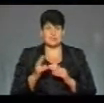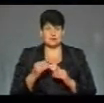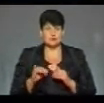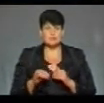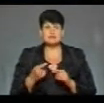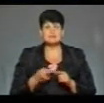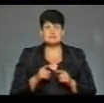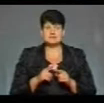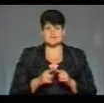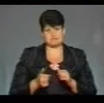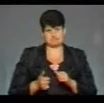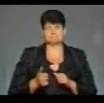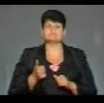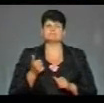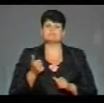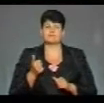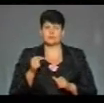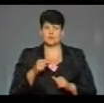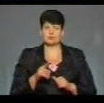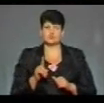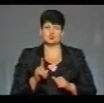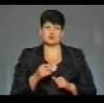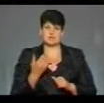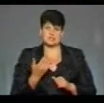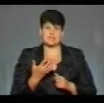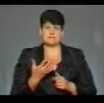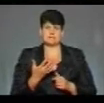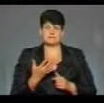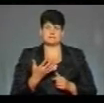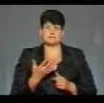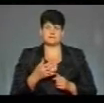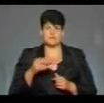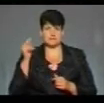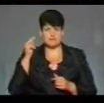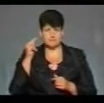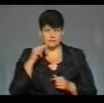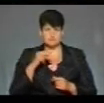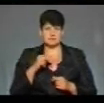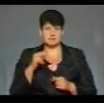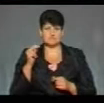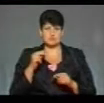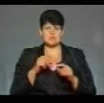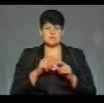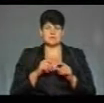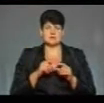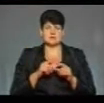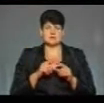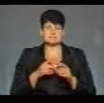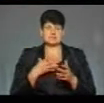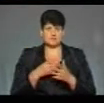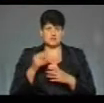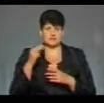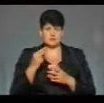роду престижно, то, що ти за свої знання, за свої навчання і за свою працю